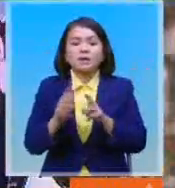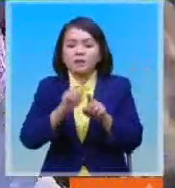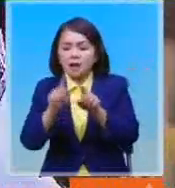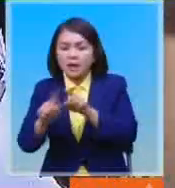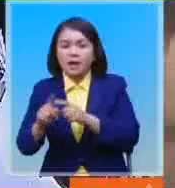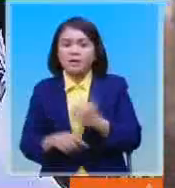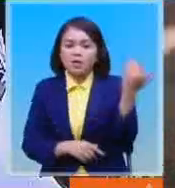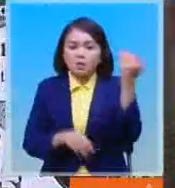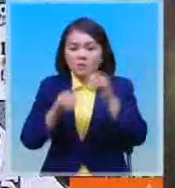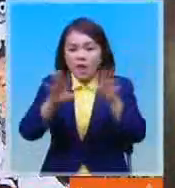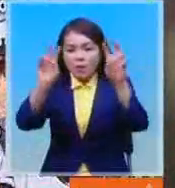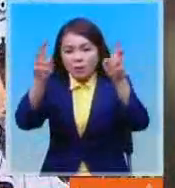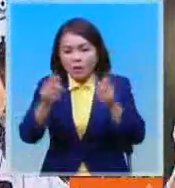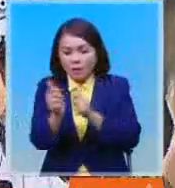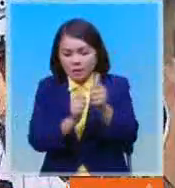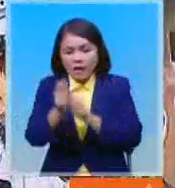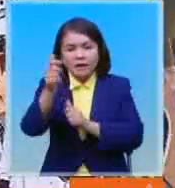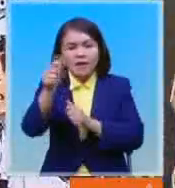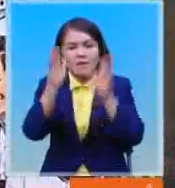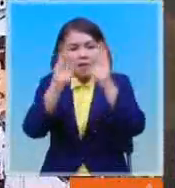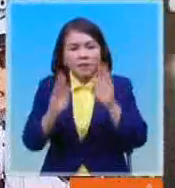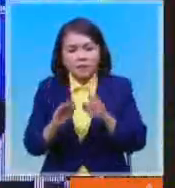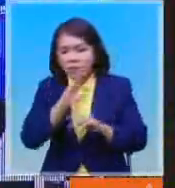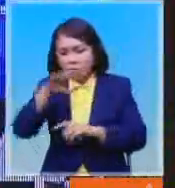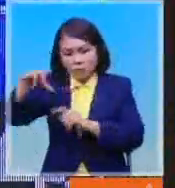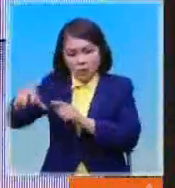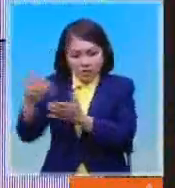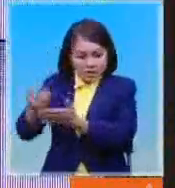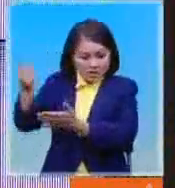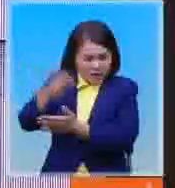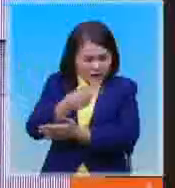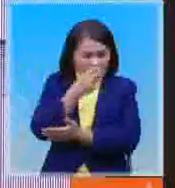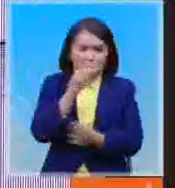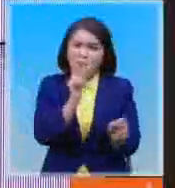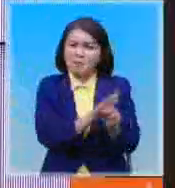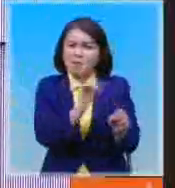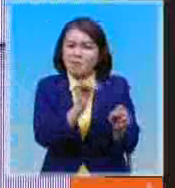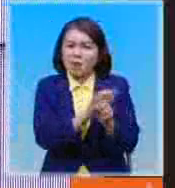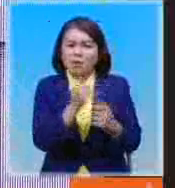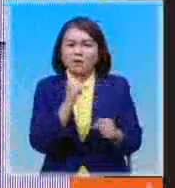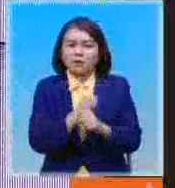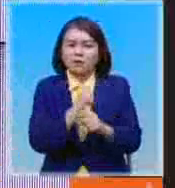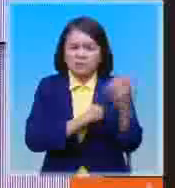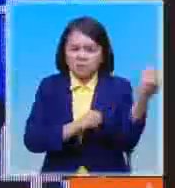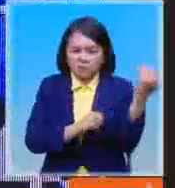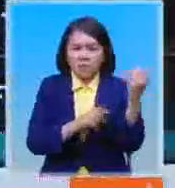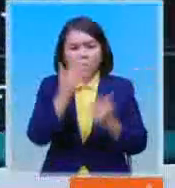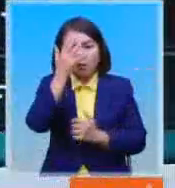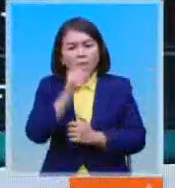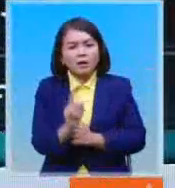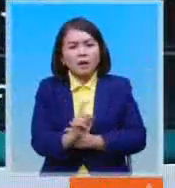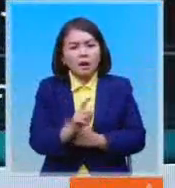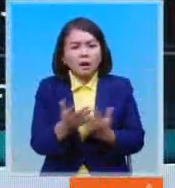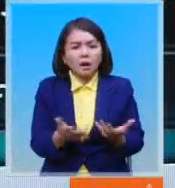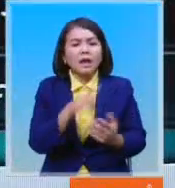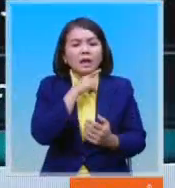ภาพมากขึ้นส่วนสูตรการคำนวณค่าชดเชยเชื่อว่าไม่เพียงพอสำหรับผู้ประกอบการทีวีดิจิตอลเพราะไม่ได้คำนึงถึงผลการ